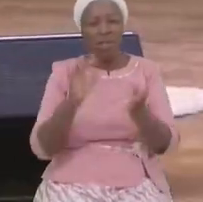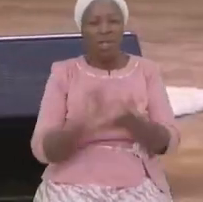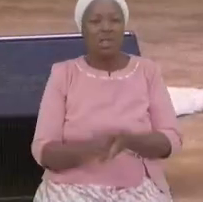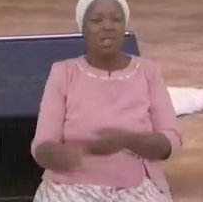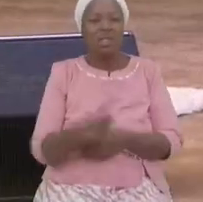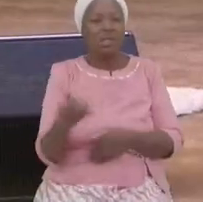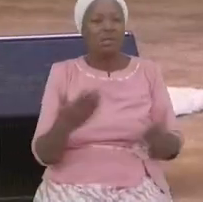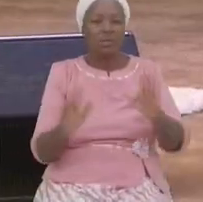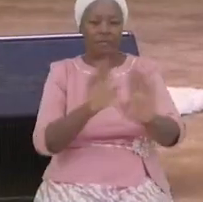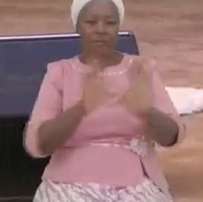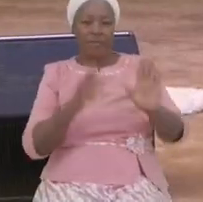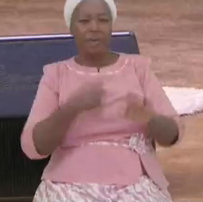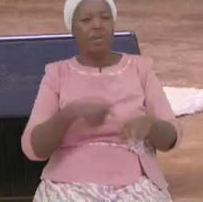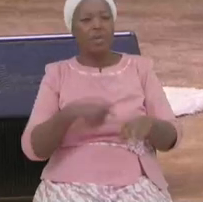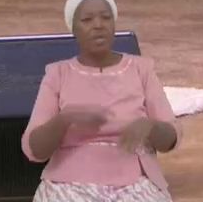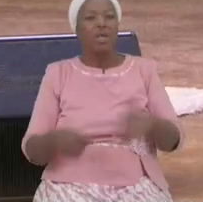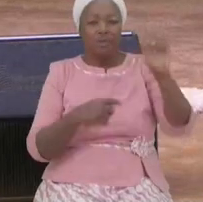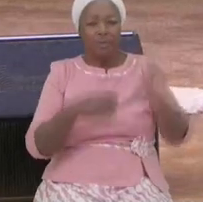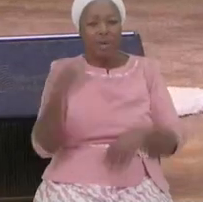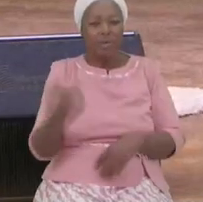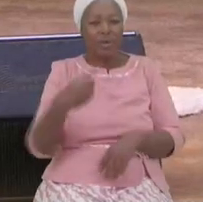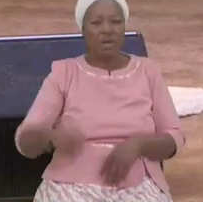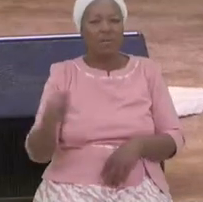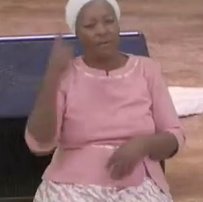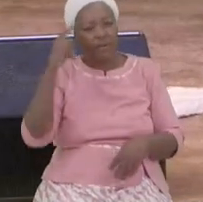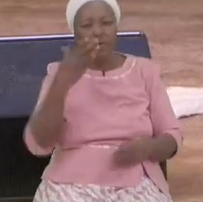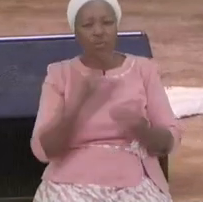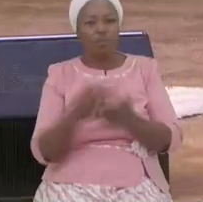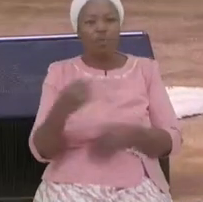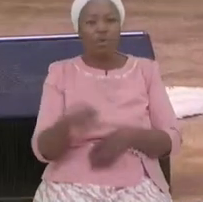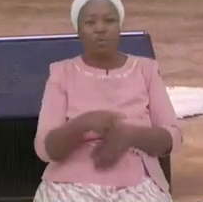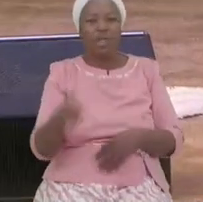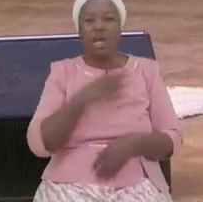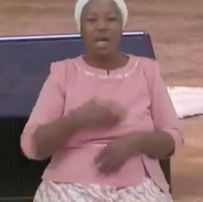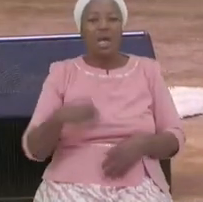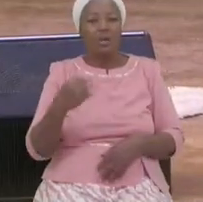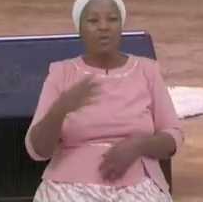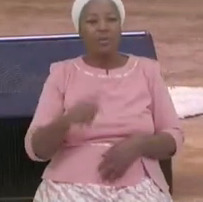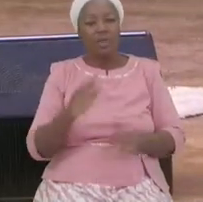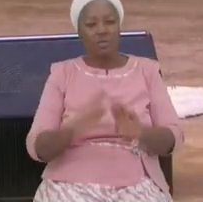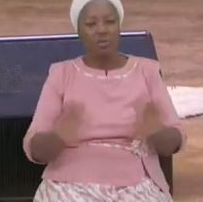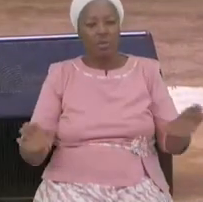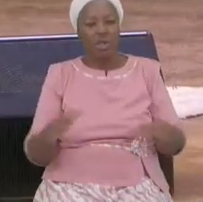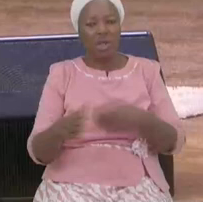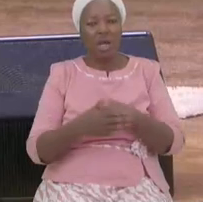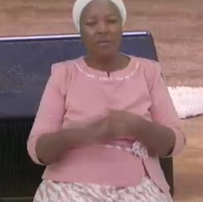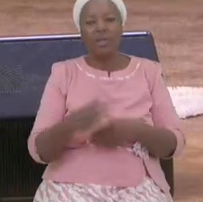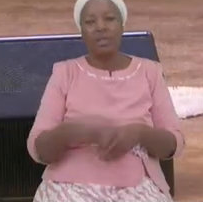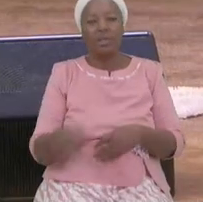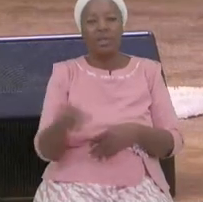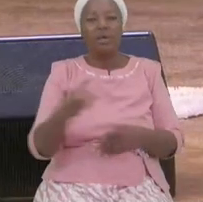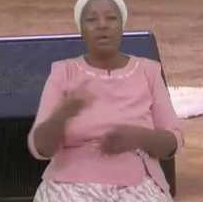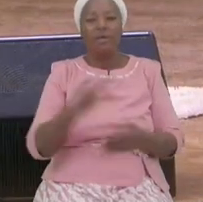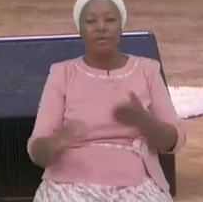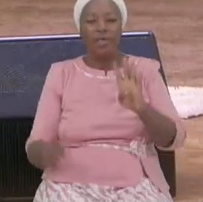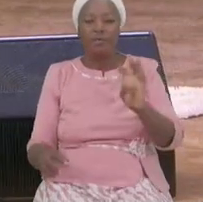toujours pour leur bonheur et celui de leurs enfants après eux. Maintenant, verset 40, il dit,